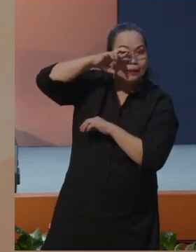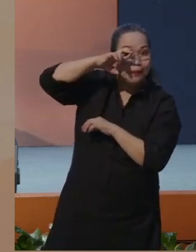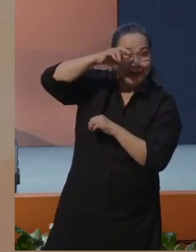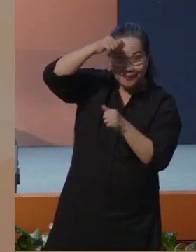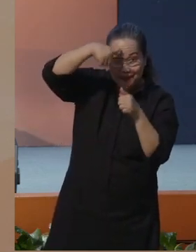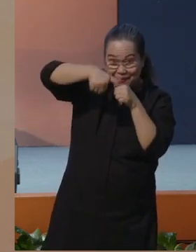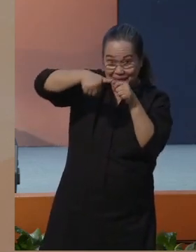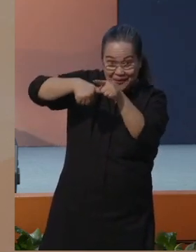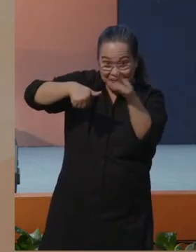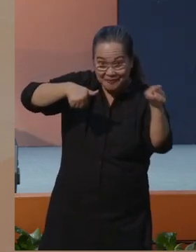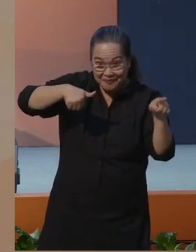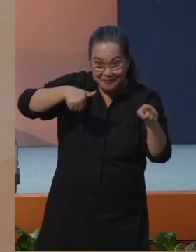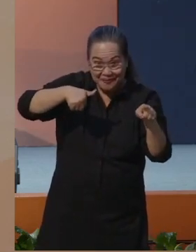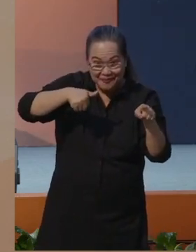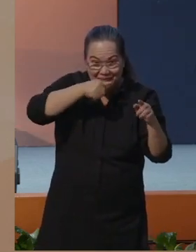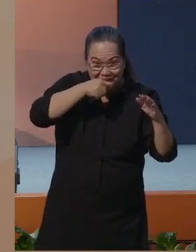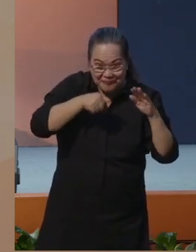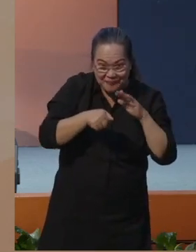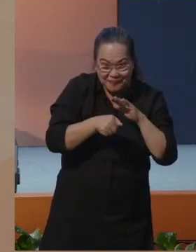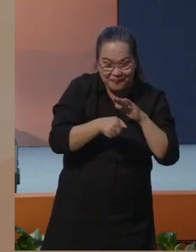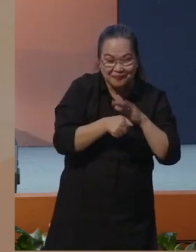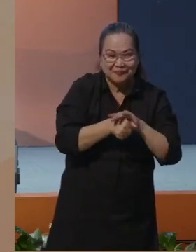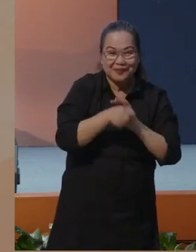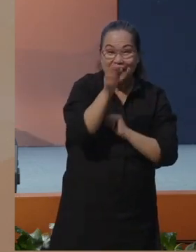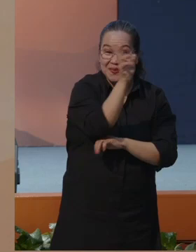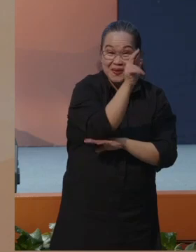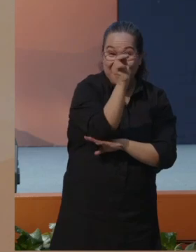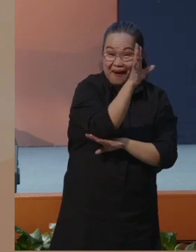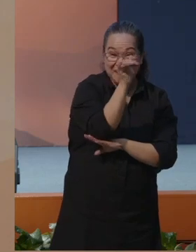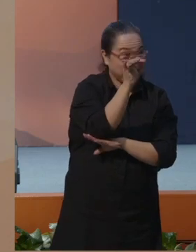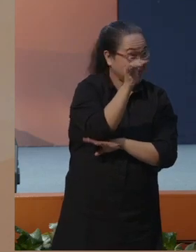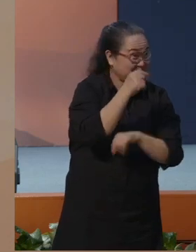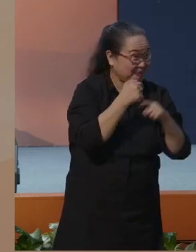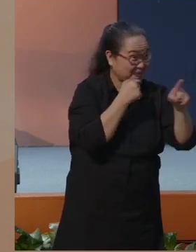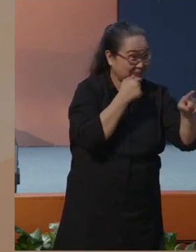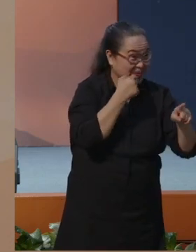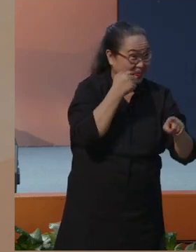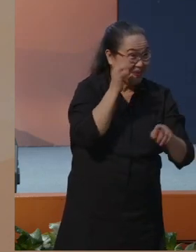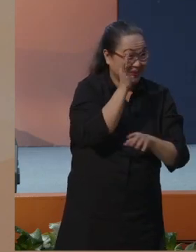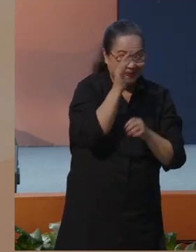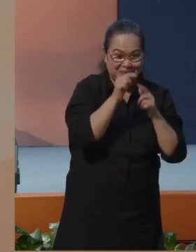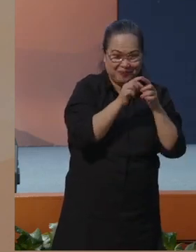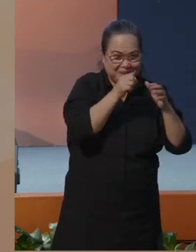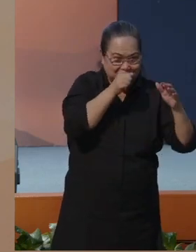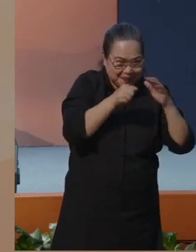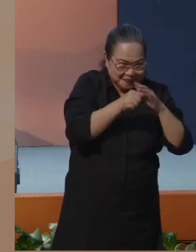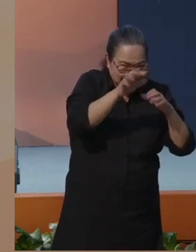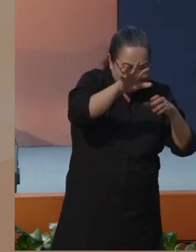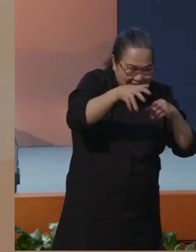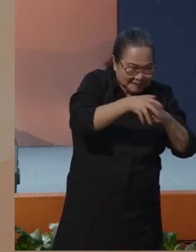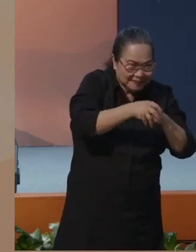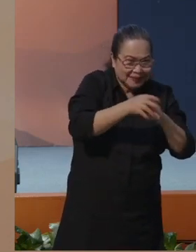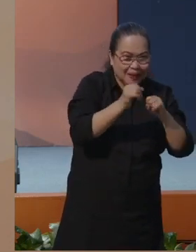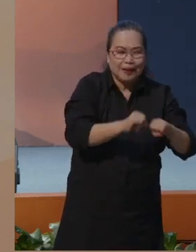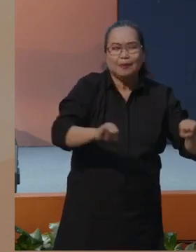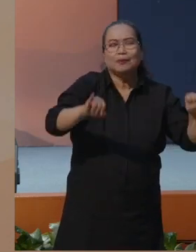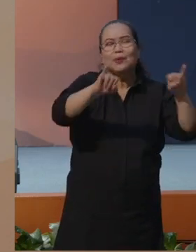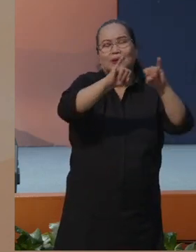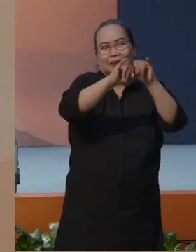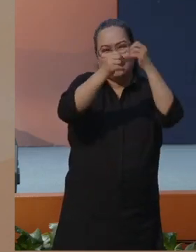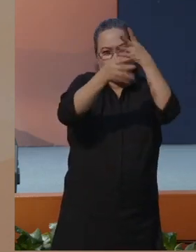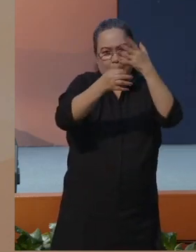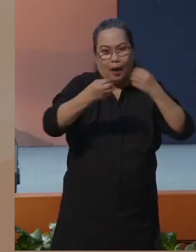nyo na tinago ni Rahab. At dahil doon, nalaman nila ang malagang impormasyon na